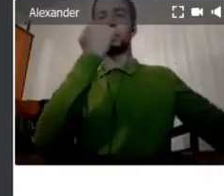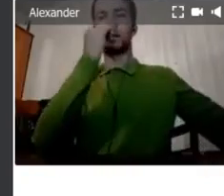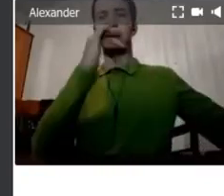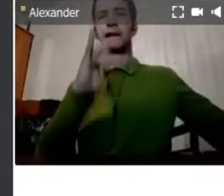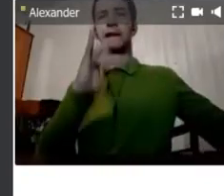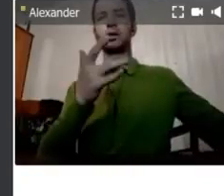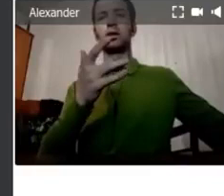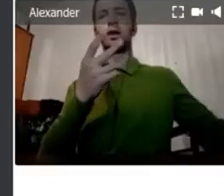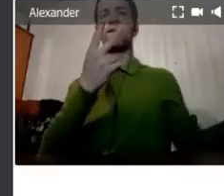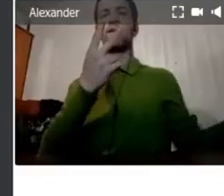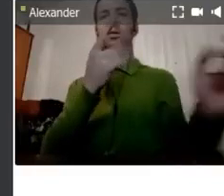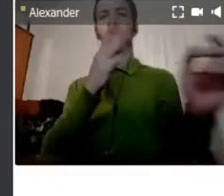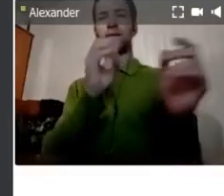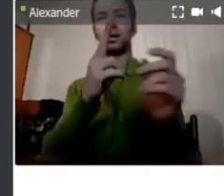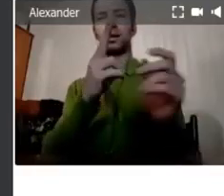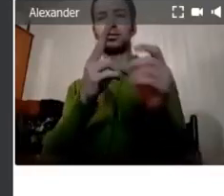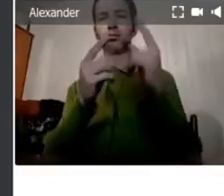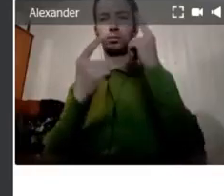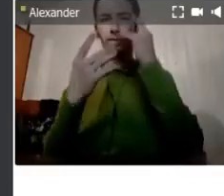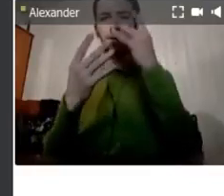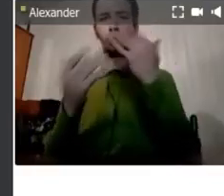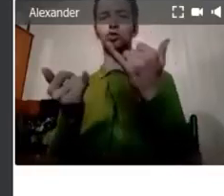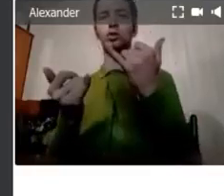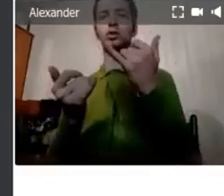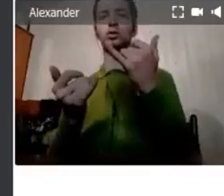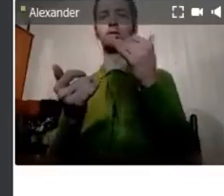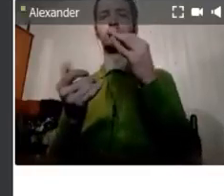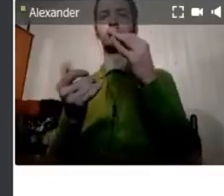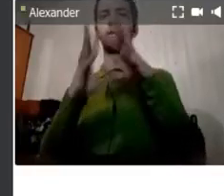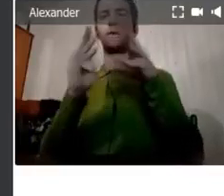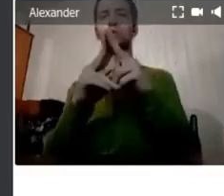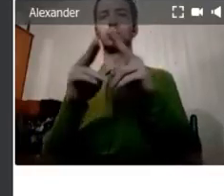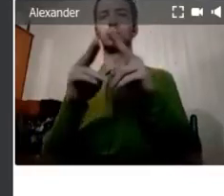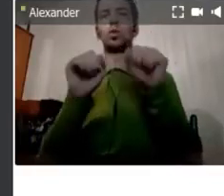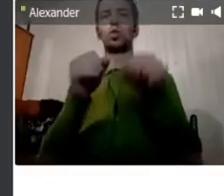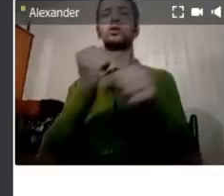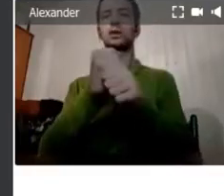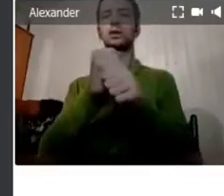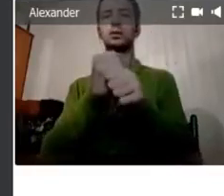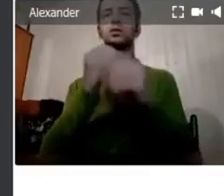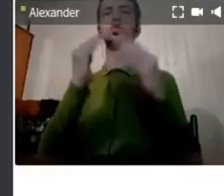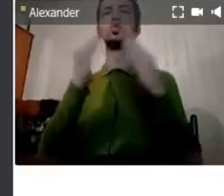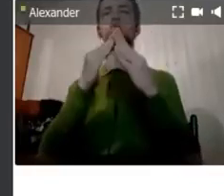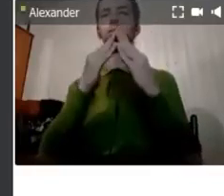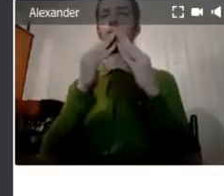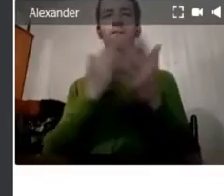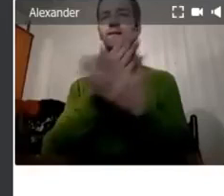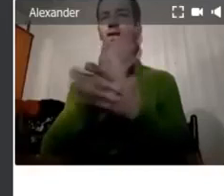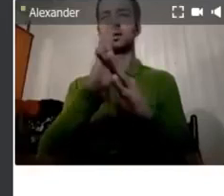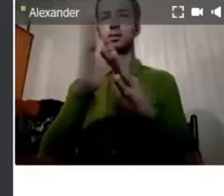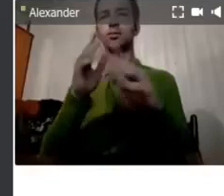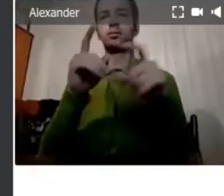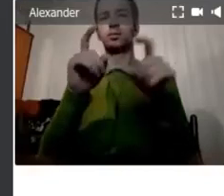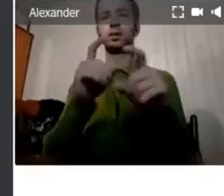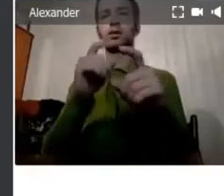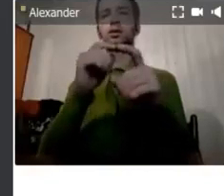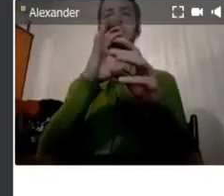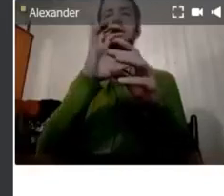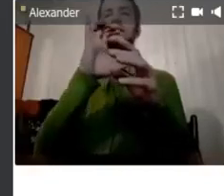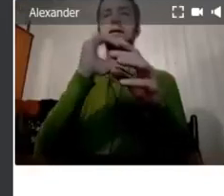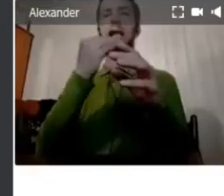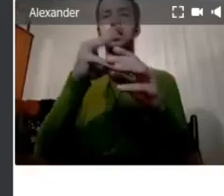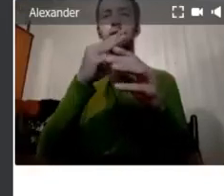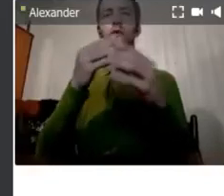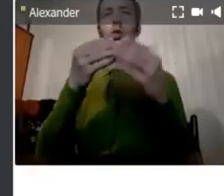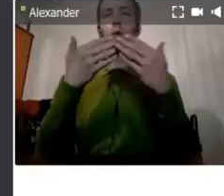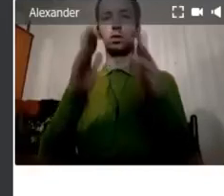это правильно делать, вот, и вперед применяйте. Но здесь основная фишка в том, что мы не